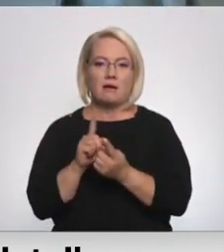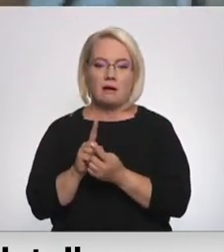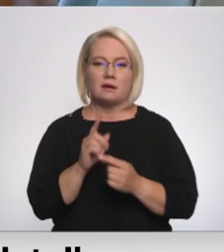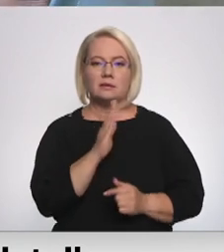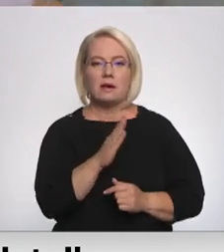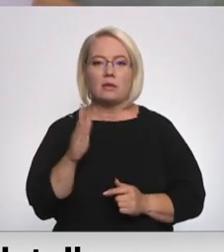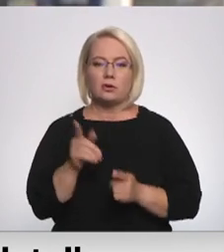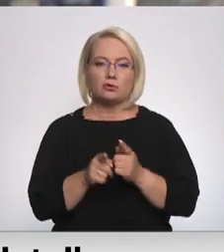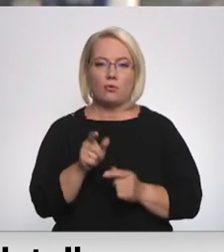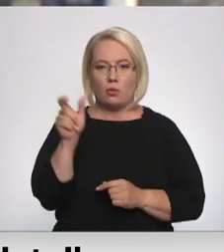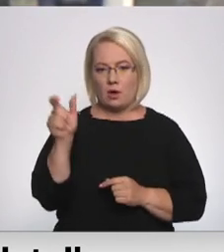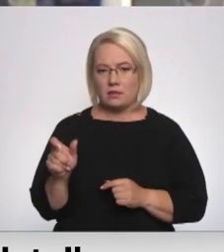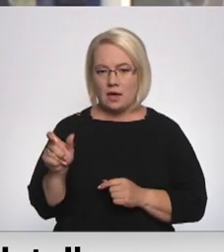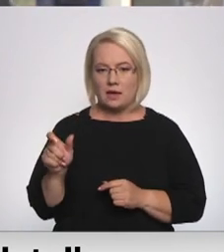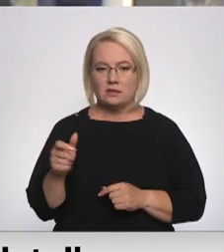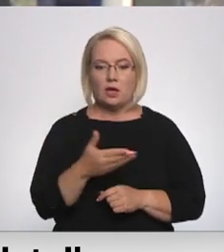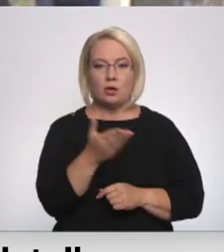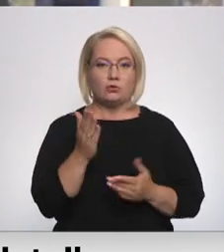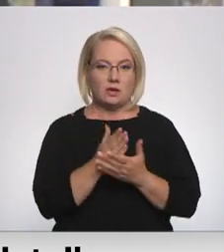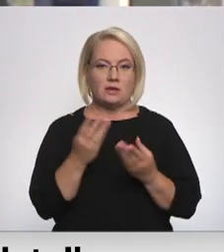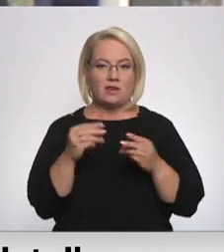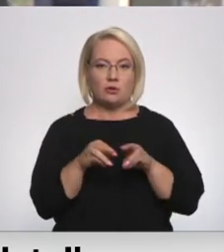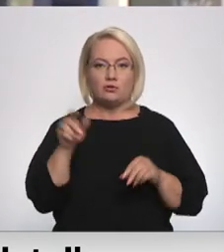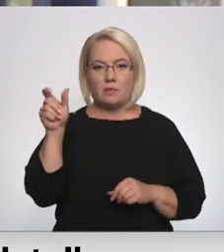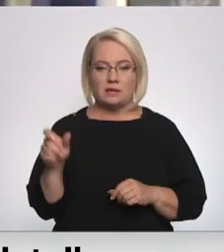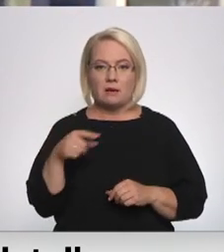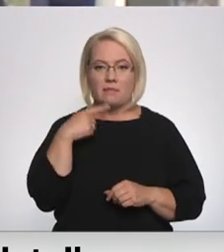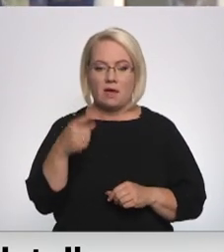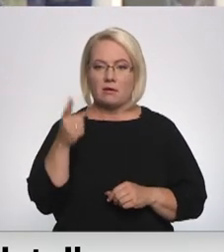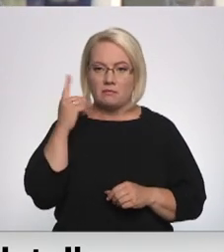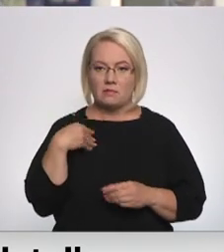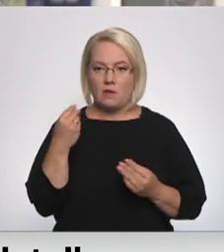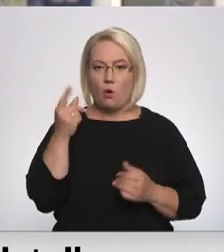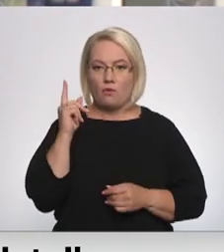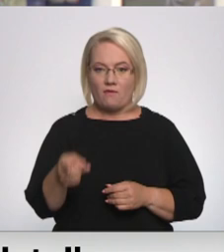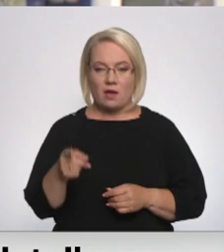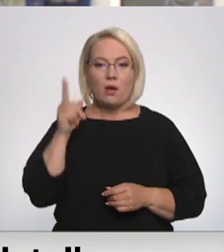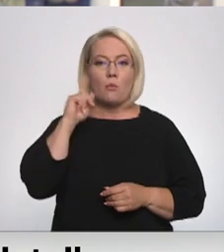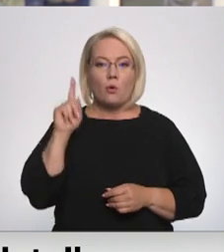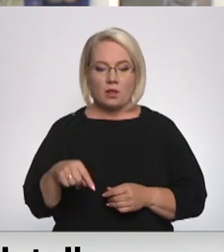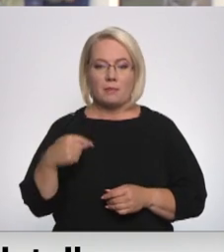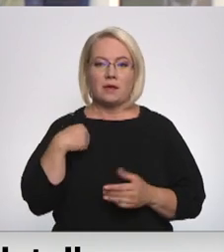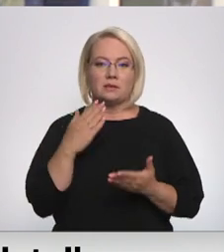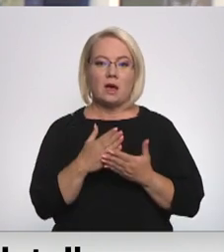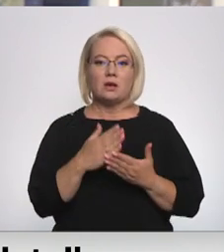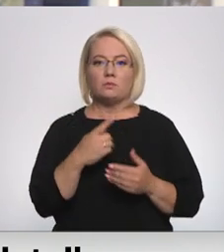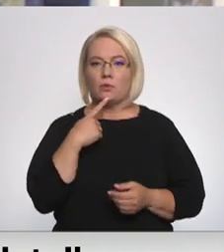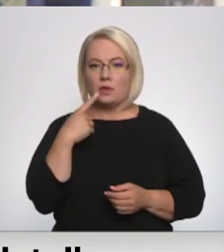viens skolotājs. Jūs esat tā teikusi finanšu ministram, mums to naudu vajag? Nē, nu, protams, ka es esmu teikusi.